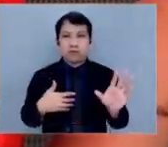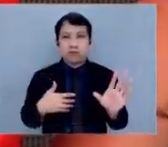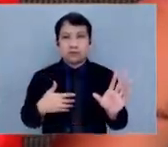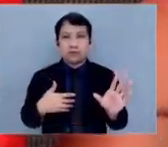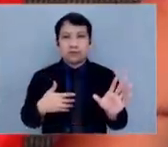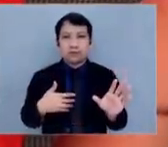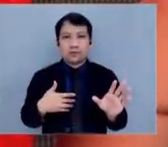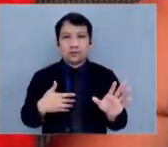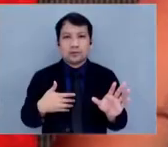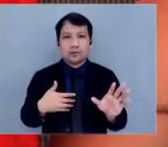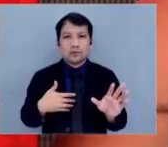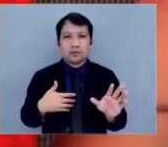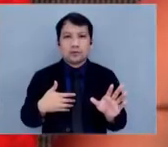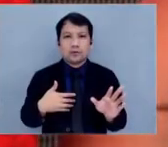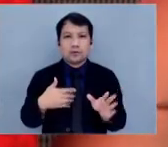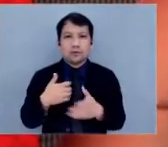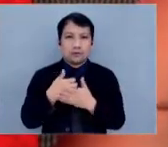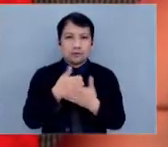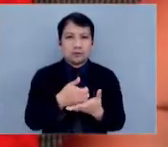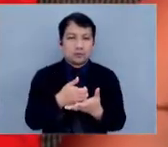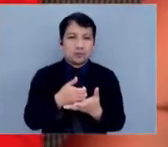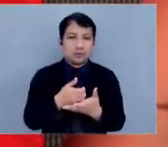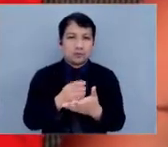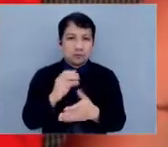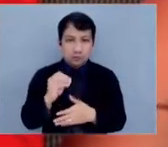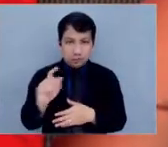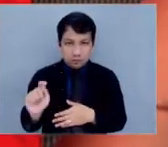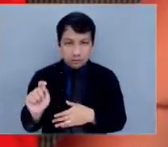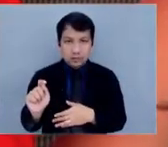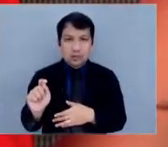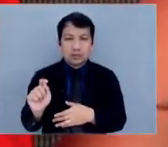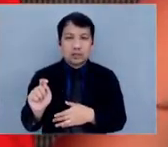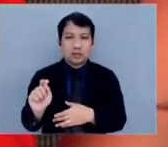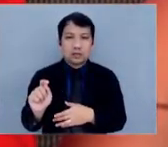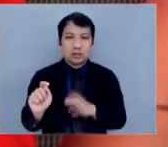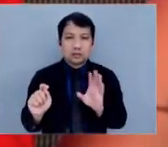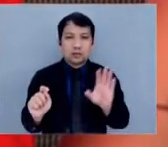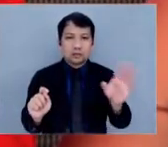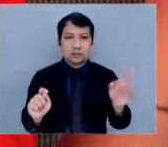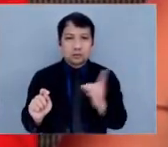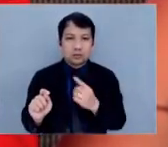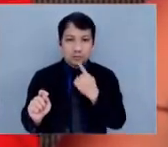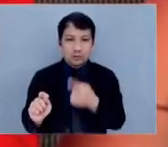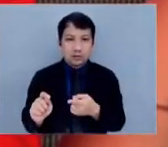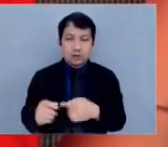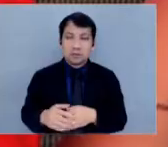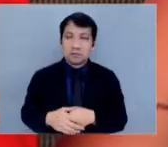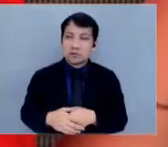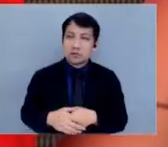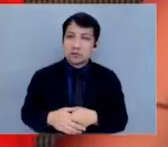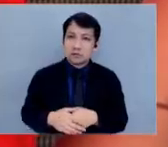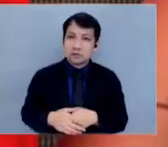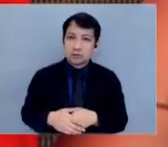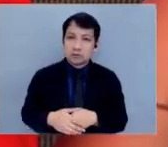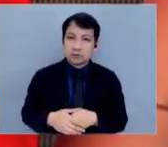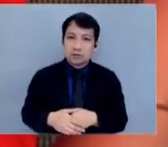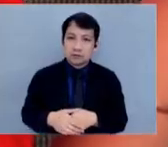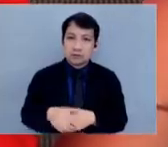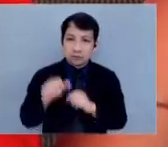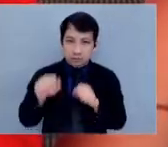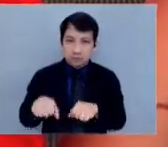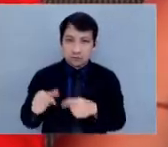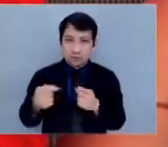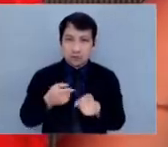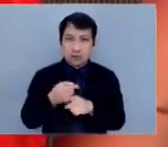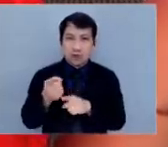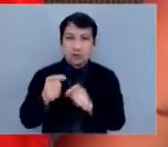Game pa rin, kahit overtime na. Siya ang unang magsasabi ng game, gawin po natin direct ano pong pwedeng